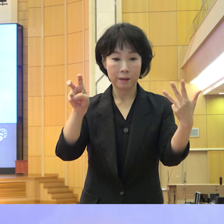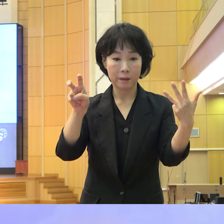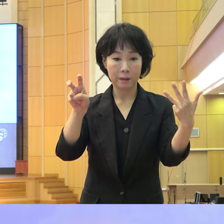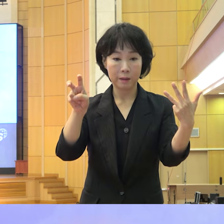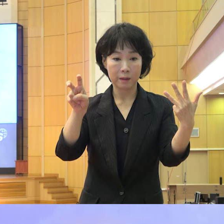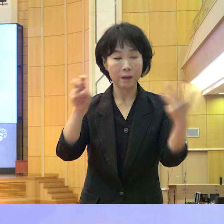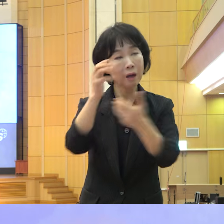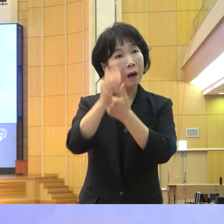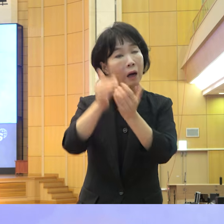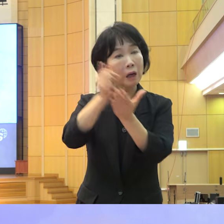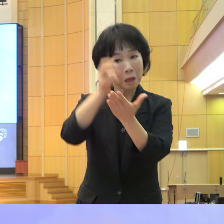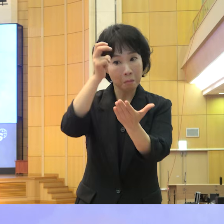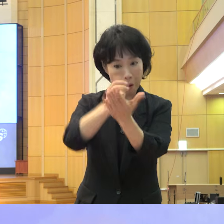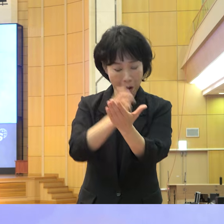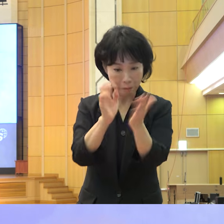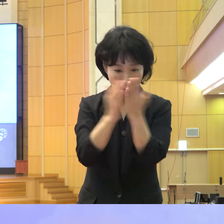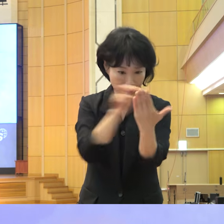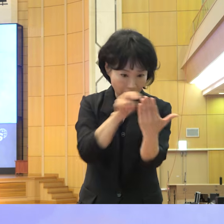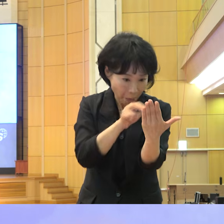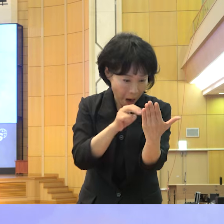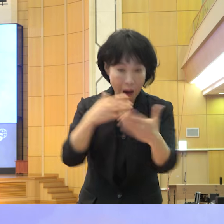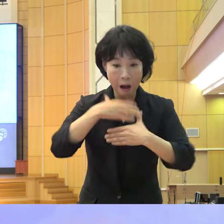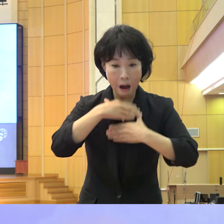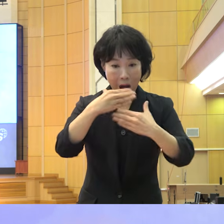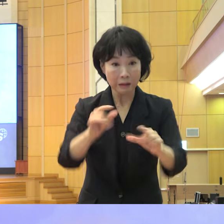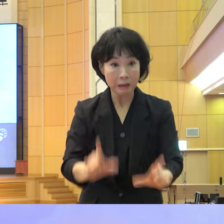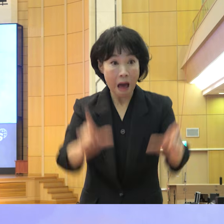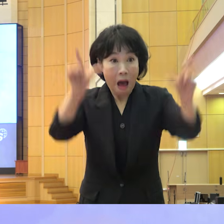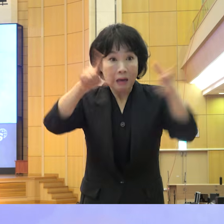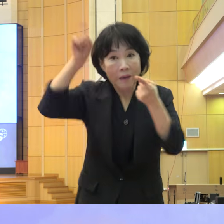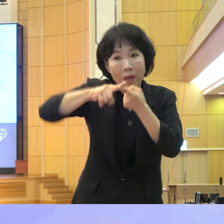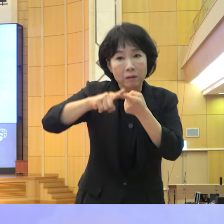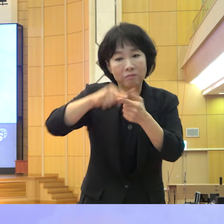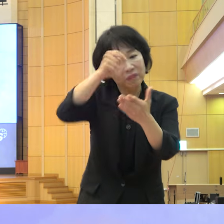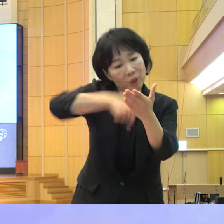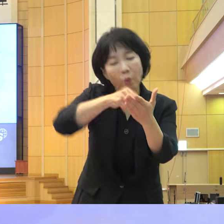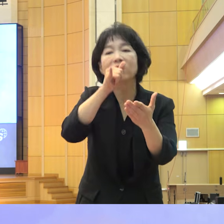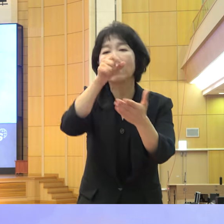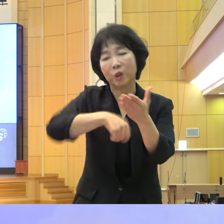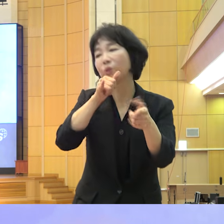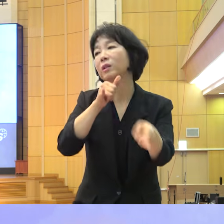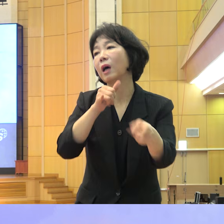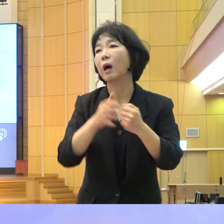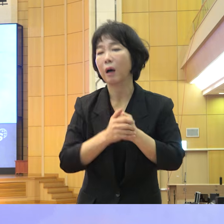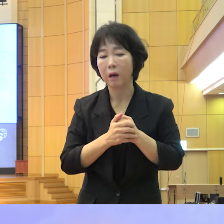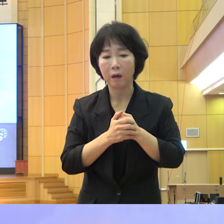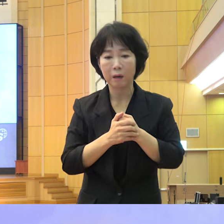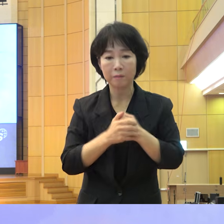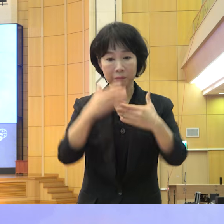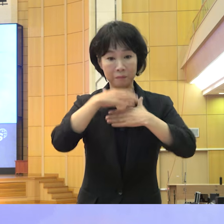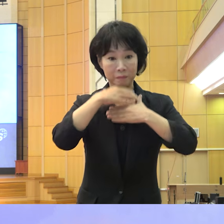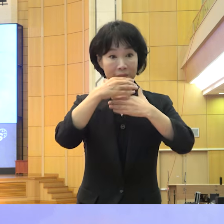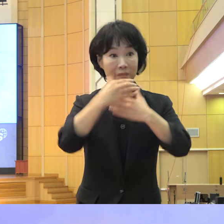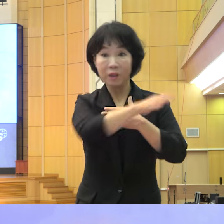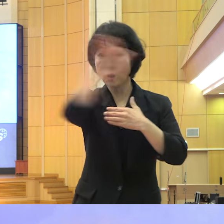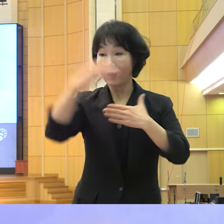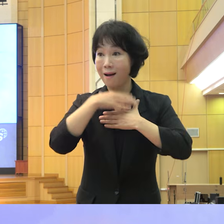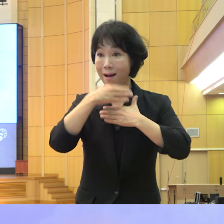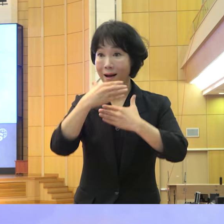율법엔 이렇게 안식일에 대해서 이렇게 기록되어 있습니다.